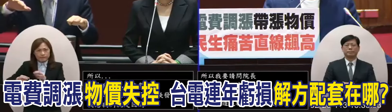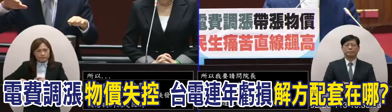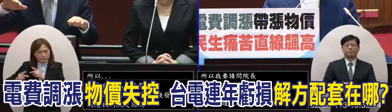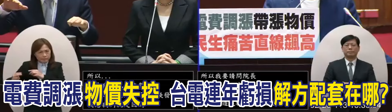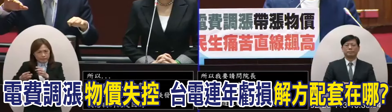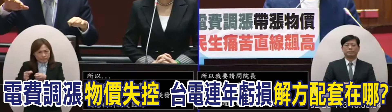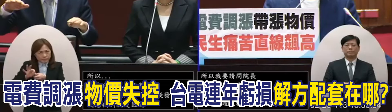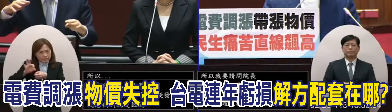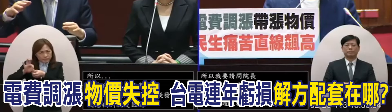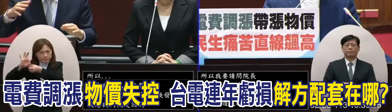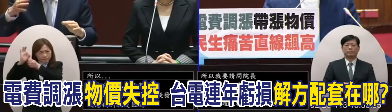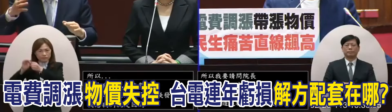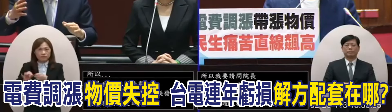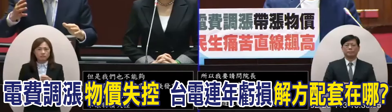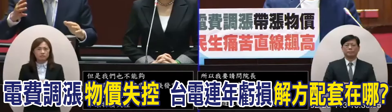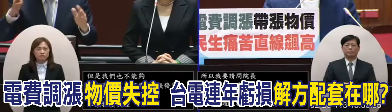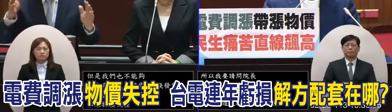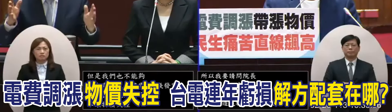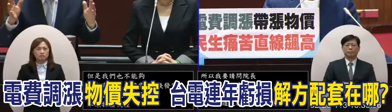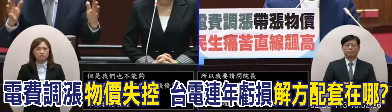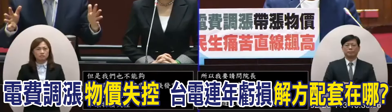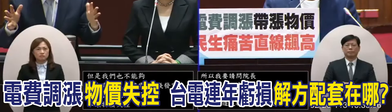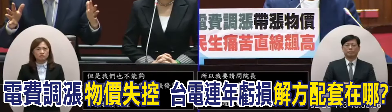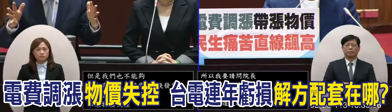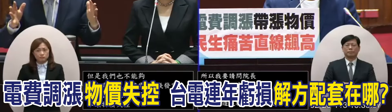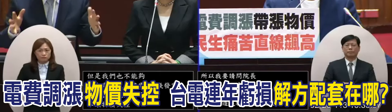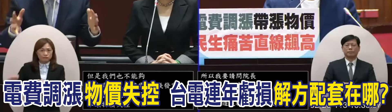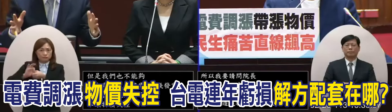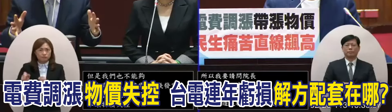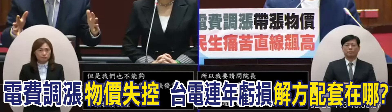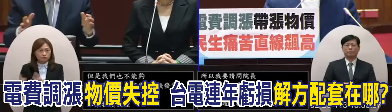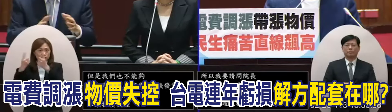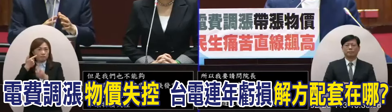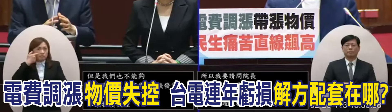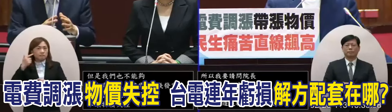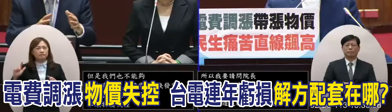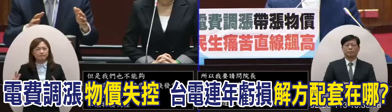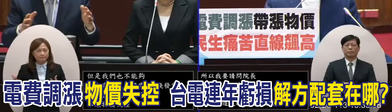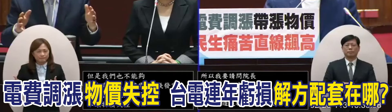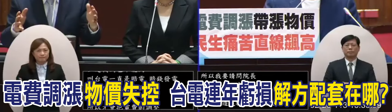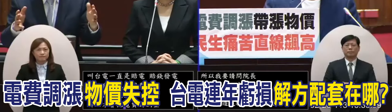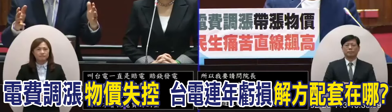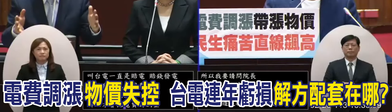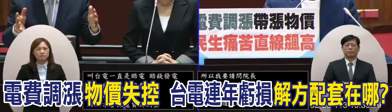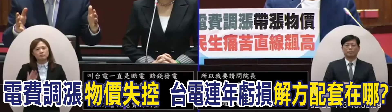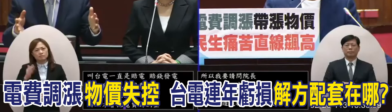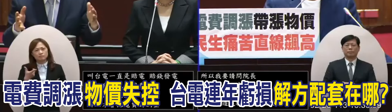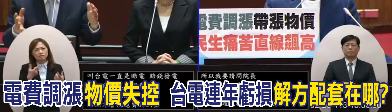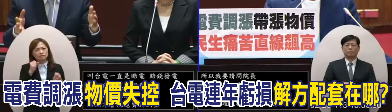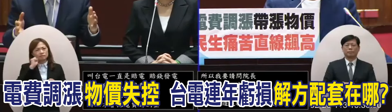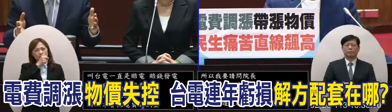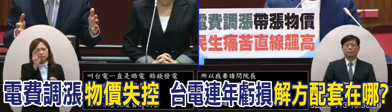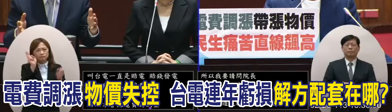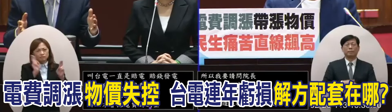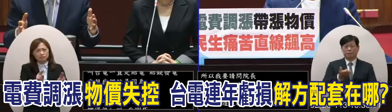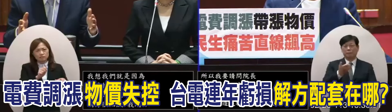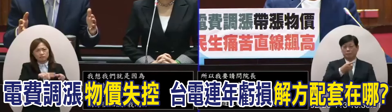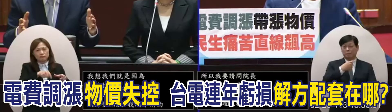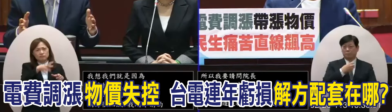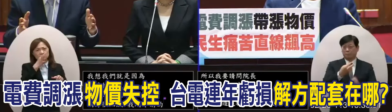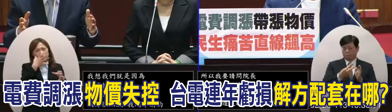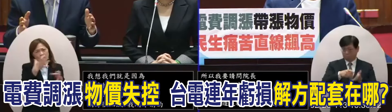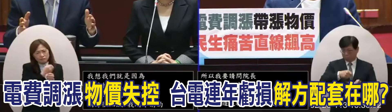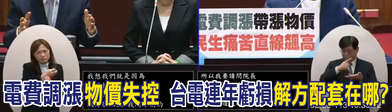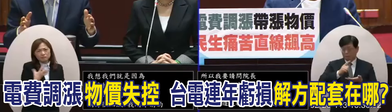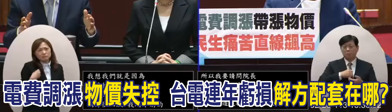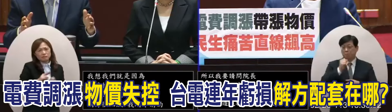到完全的幅度了。那但是我们也不能够让台电啊去做啊花一度电就赔钱。 那个院长，你讲到一